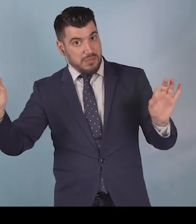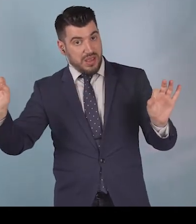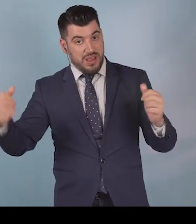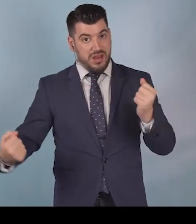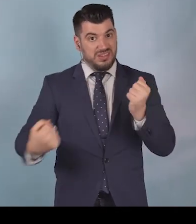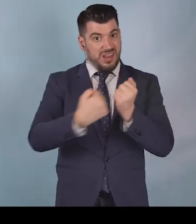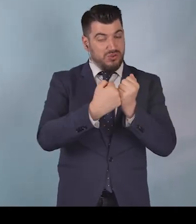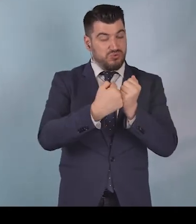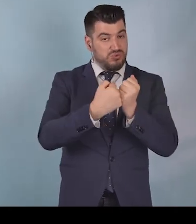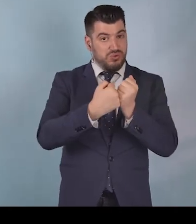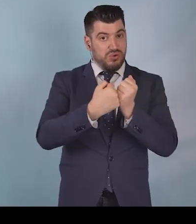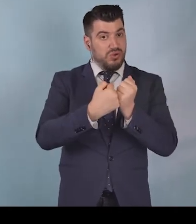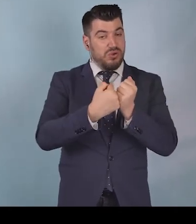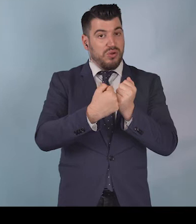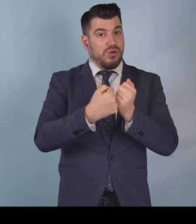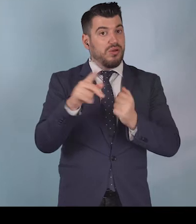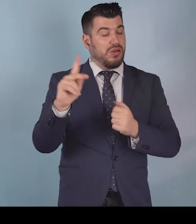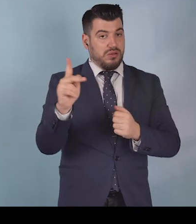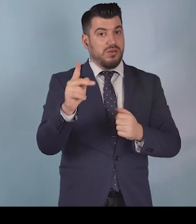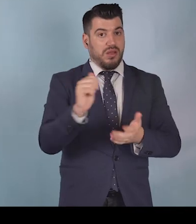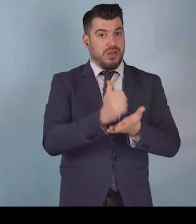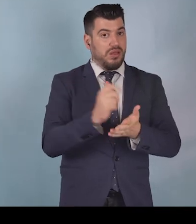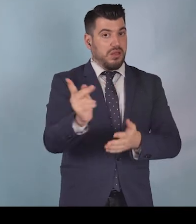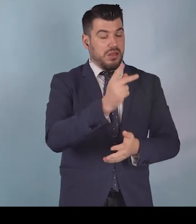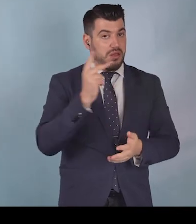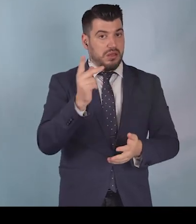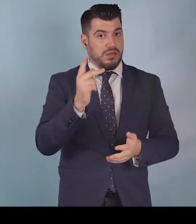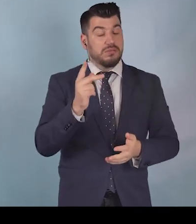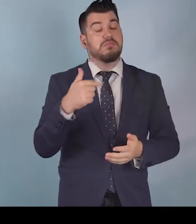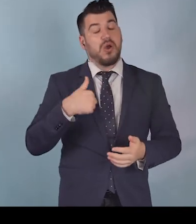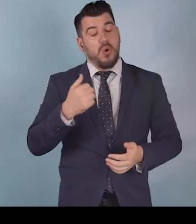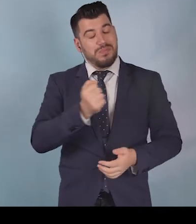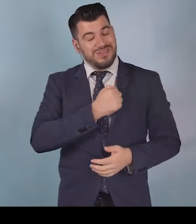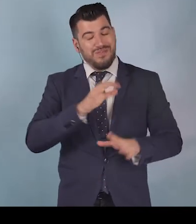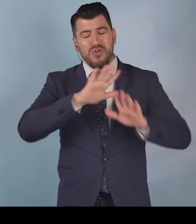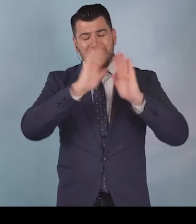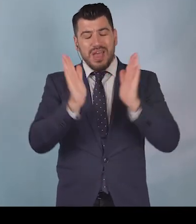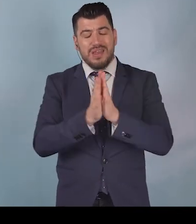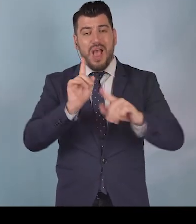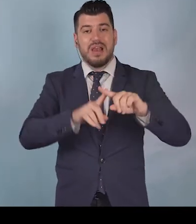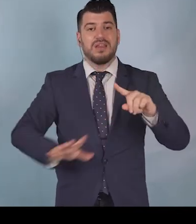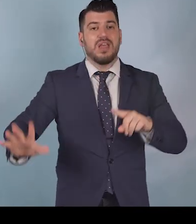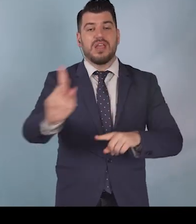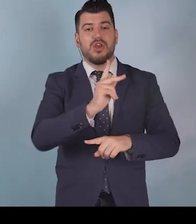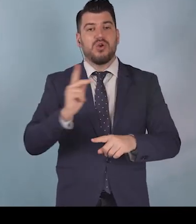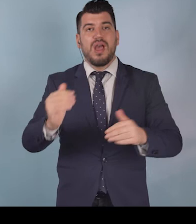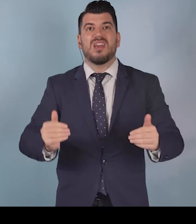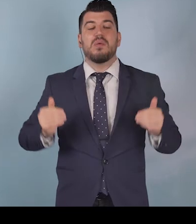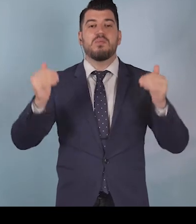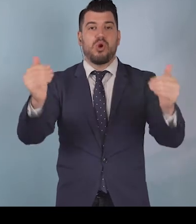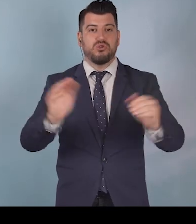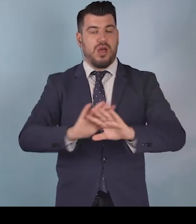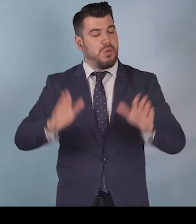Αυτό δεν μπορώ να το ξέρω, αλλά γενικότερα η αίσθησή μου για την ελληνική κοινωνία είναι ότι είναι πολύ πιο μπροστά από αυτό που εμείς θέλουμε να